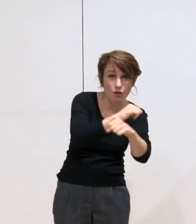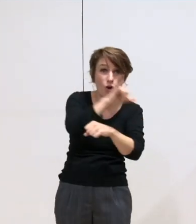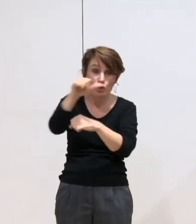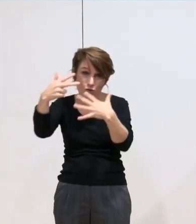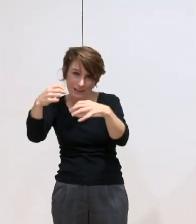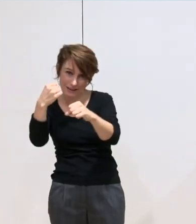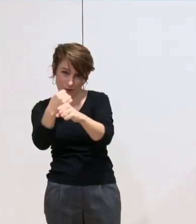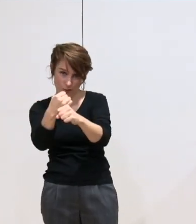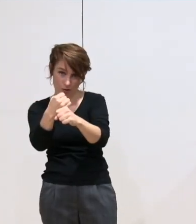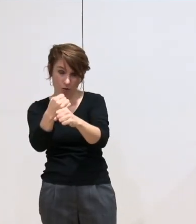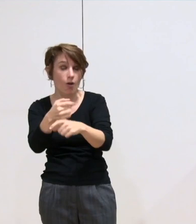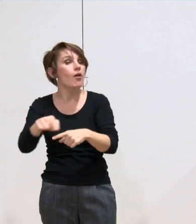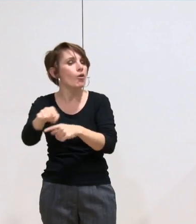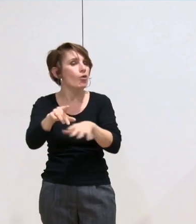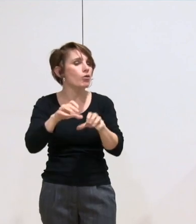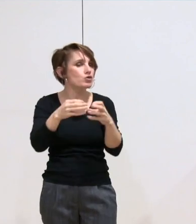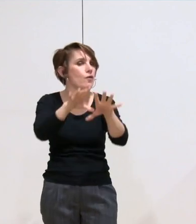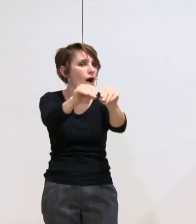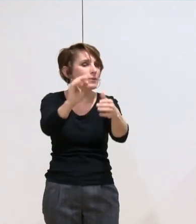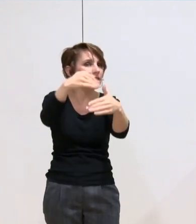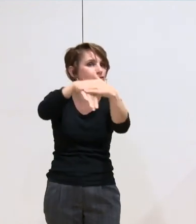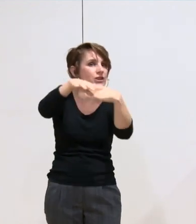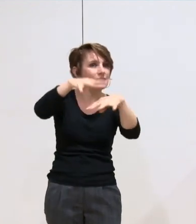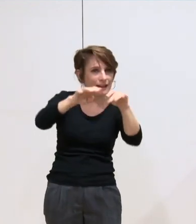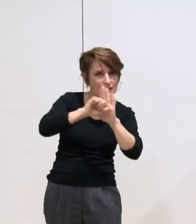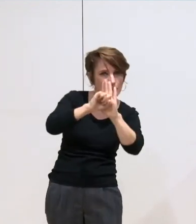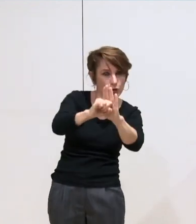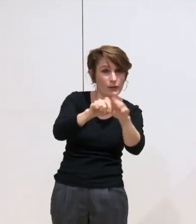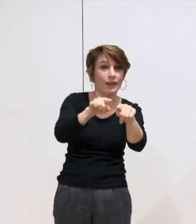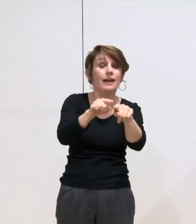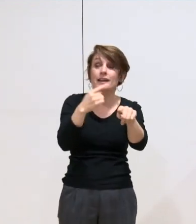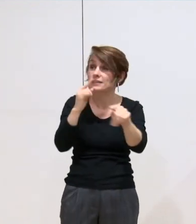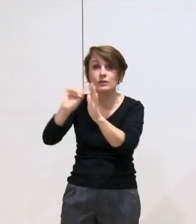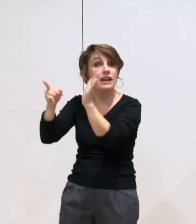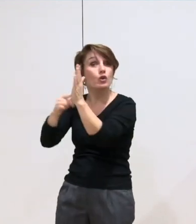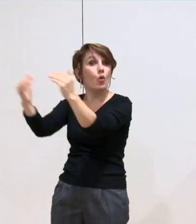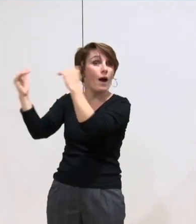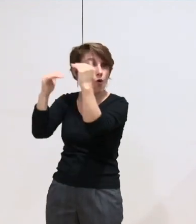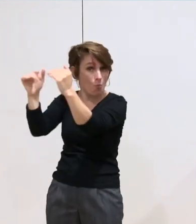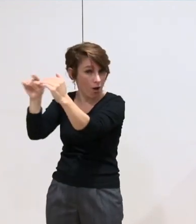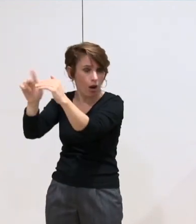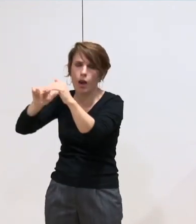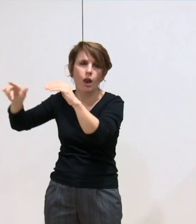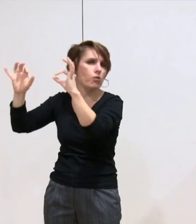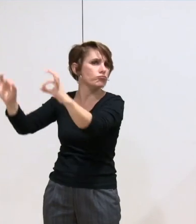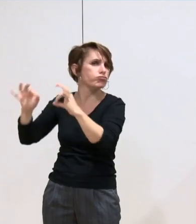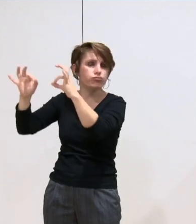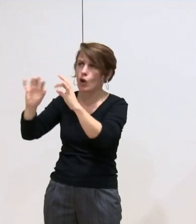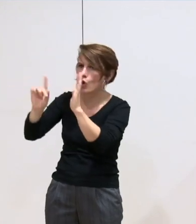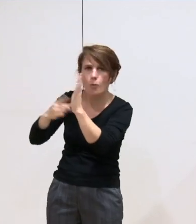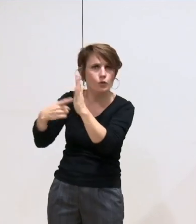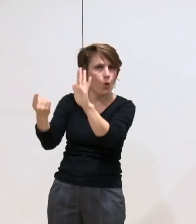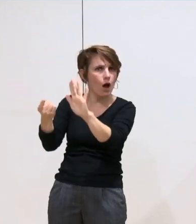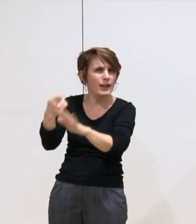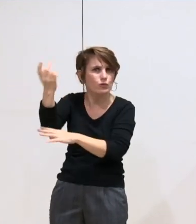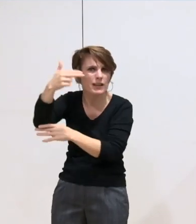plutôt dans nos quartiers prioritaires et qui, à côté du droit commun, donc en plus du droit commun, le droit commun par exemple de l'éducation